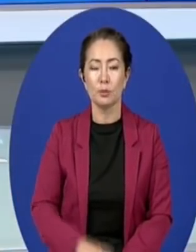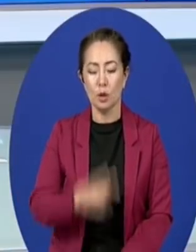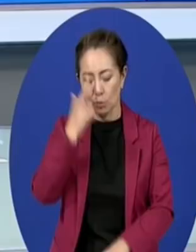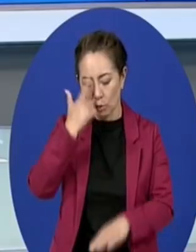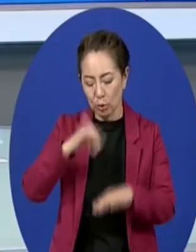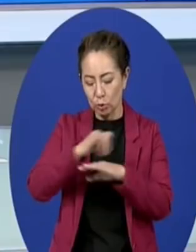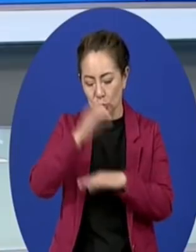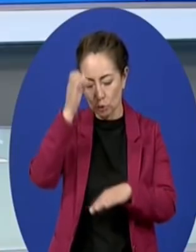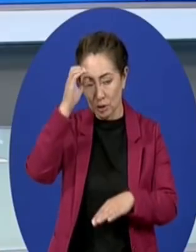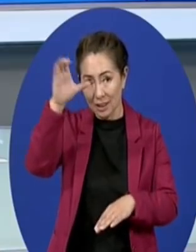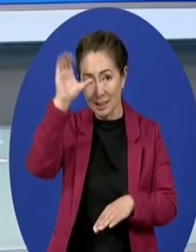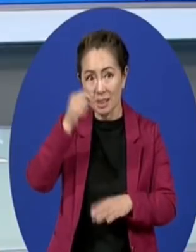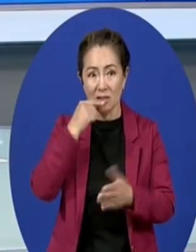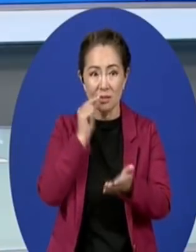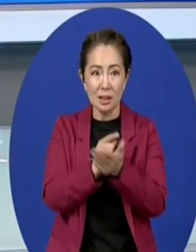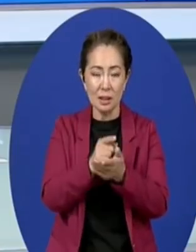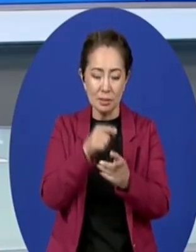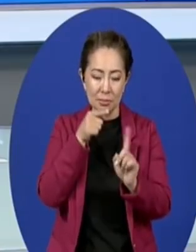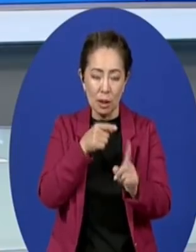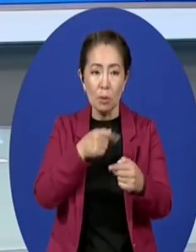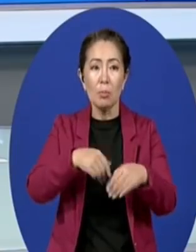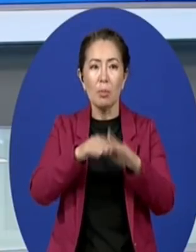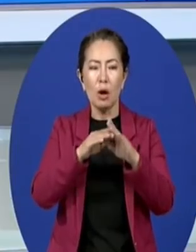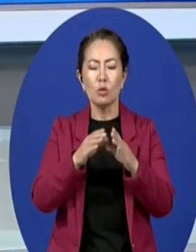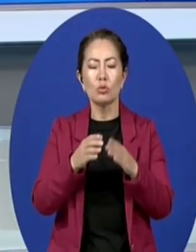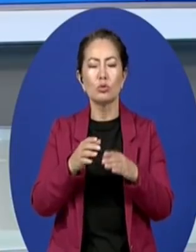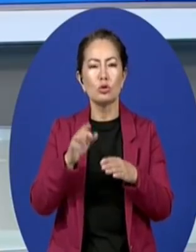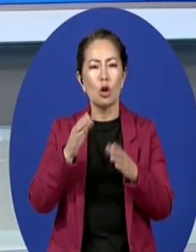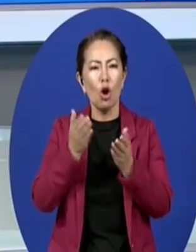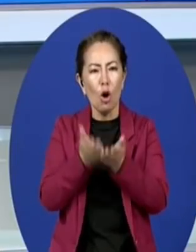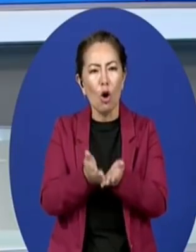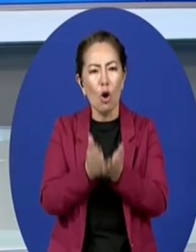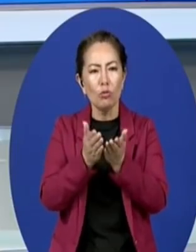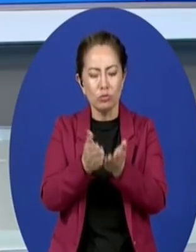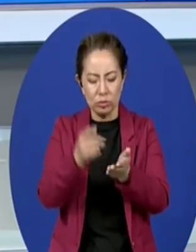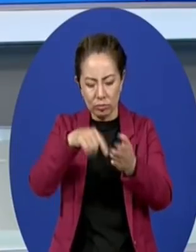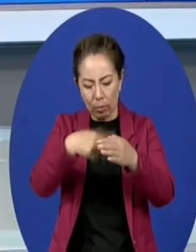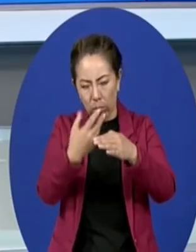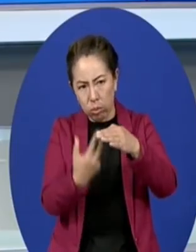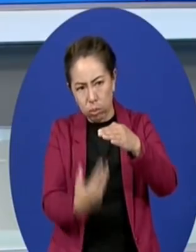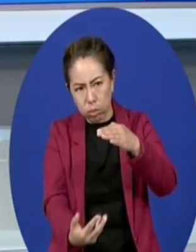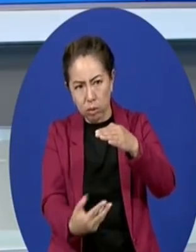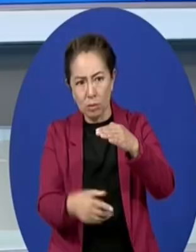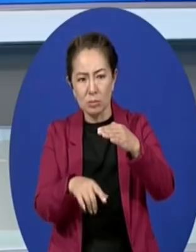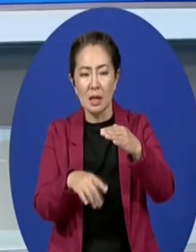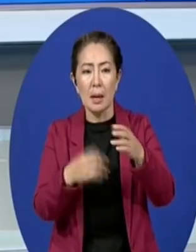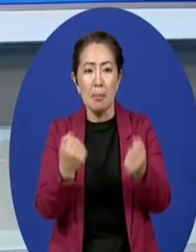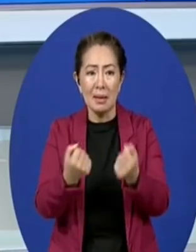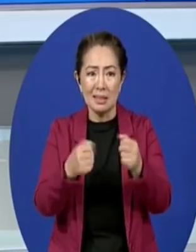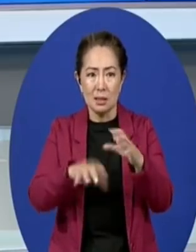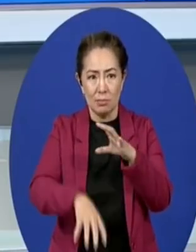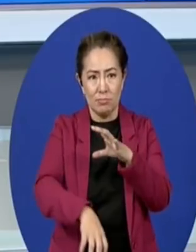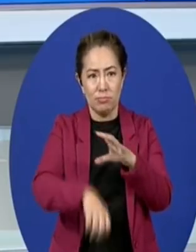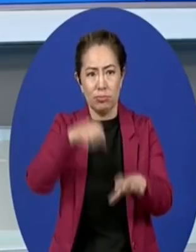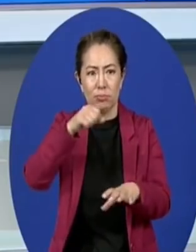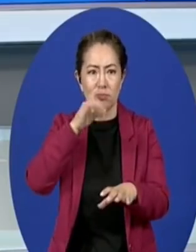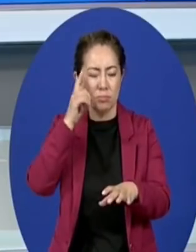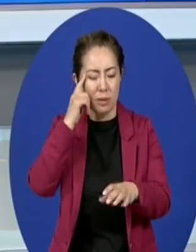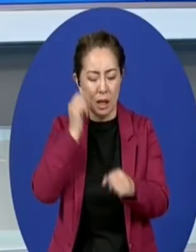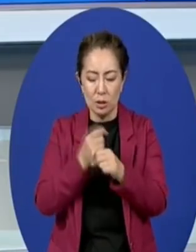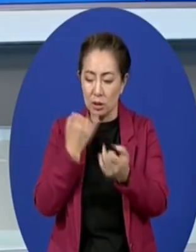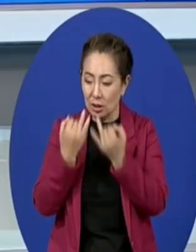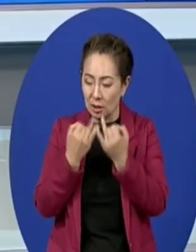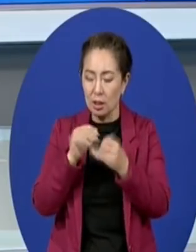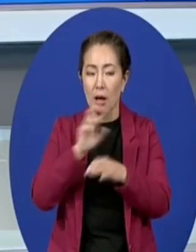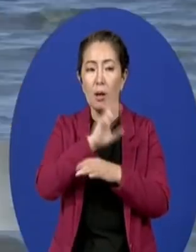Монгол Улсын Ерөнхий сайдын захирамжаар байгуулсан Хөвсгөл нурт живсэн машин техникийг татан гаргах ажиллагааг зохион байгуулах ажлын хэсэг өнөөдөр хурдлаа. Байгаль